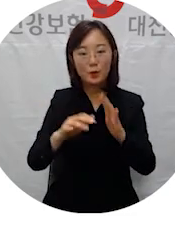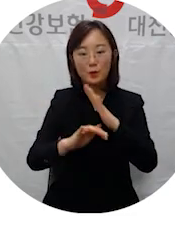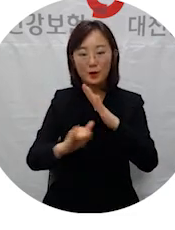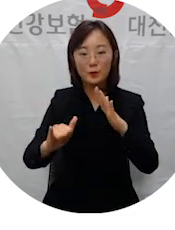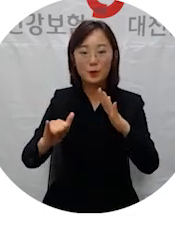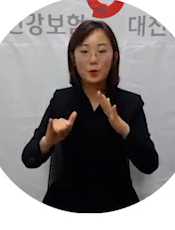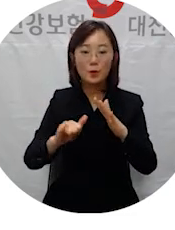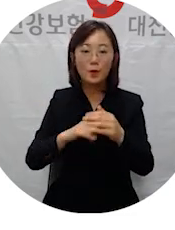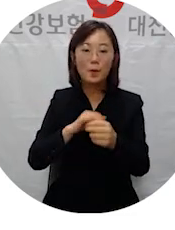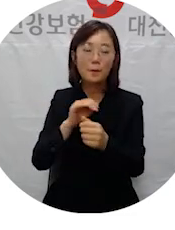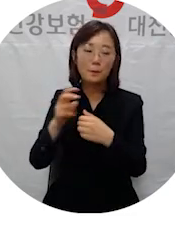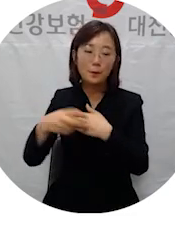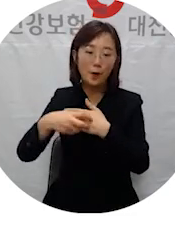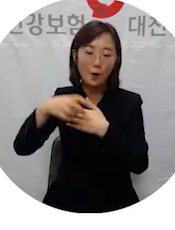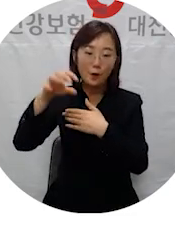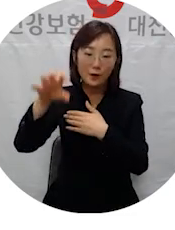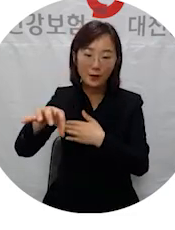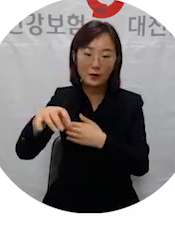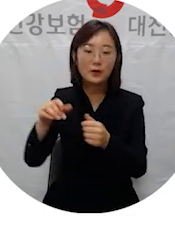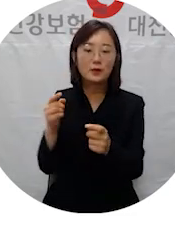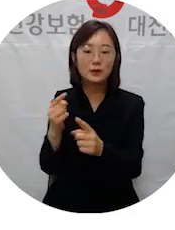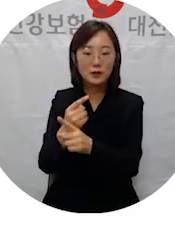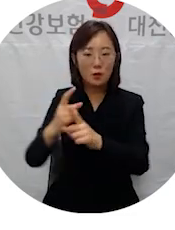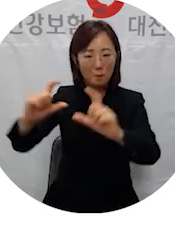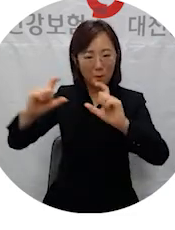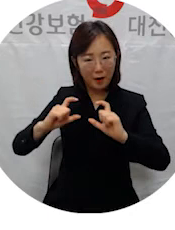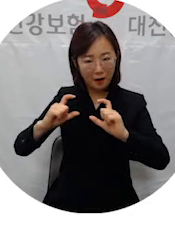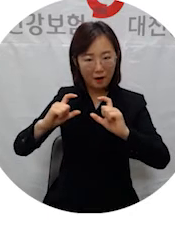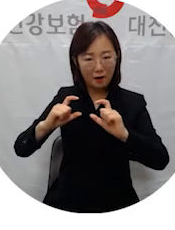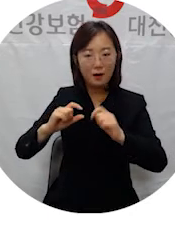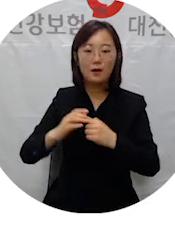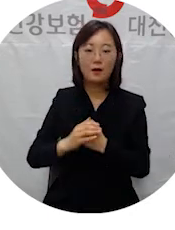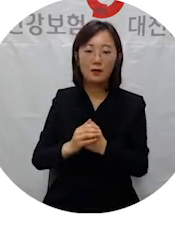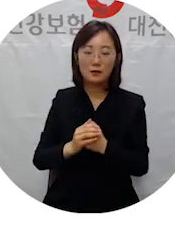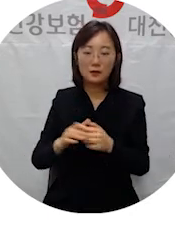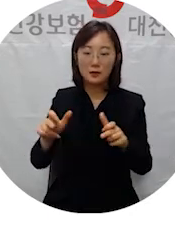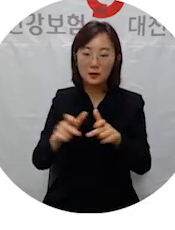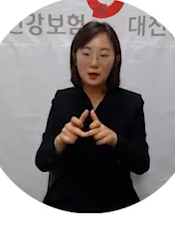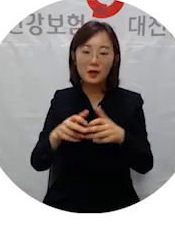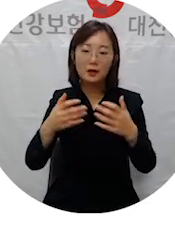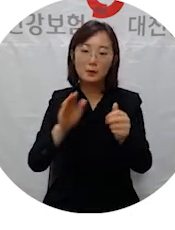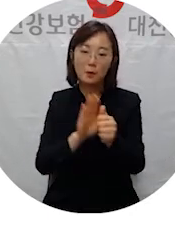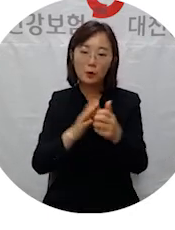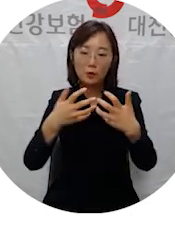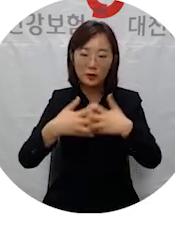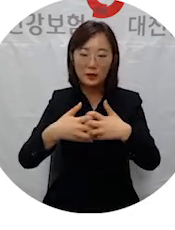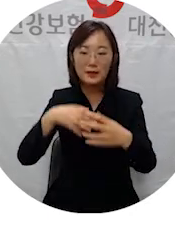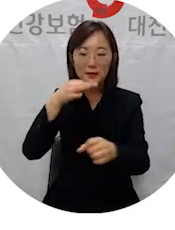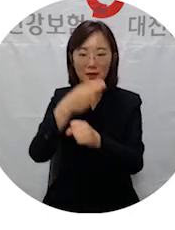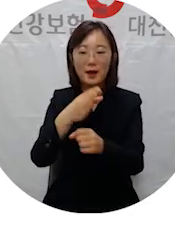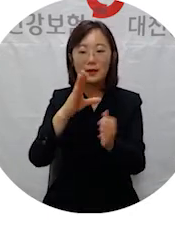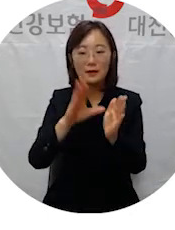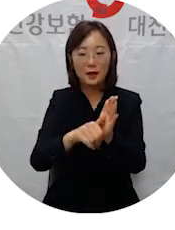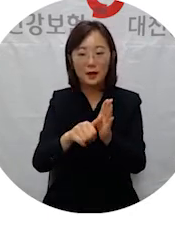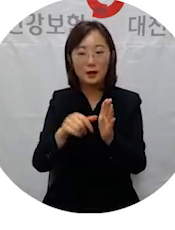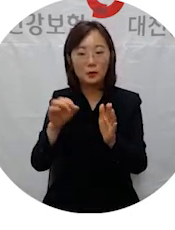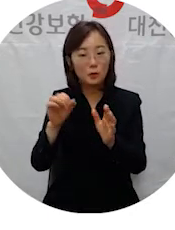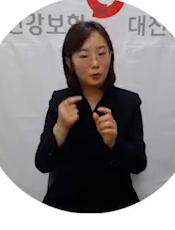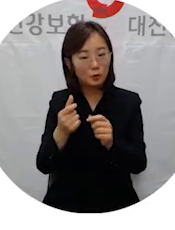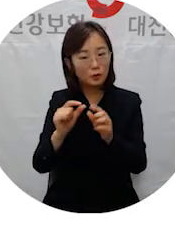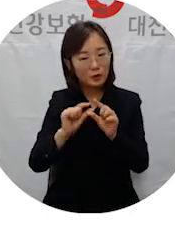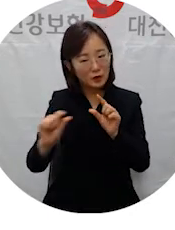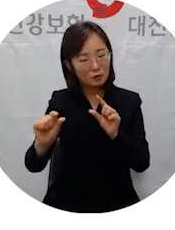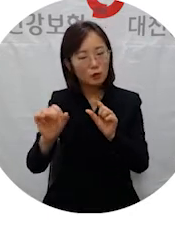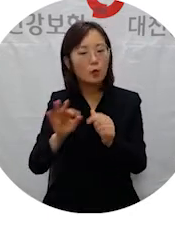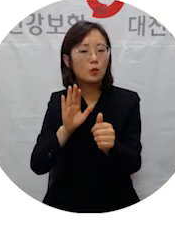및 피부양자가 의사 처방에 따라 장애인 보조기기를 구입할 경우 구입 금액의 일부를